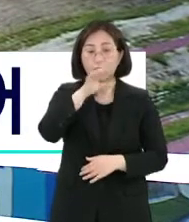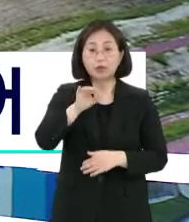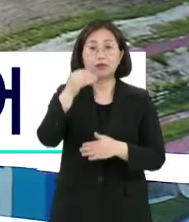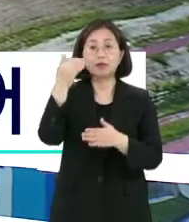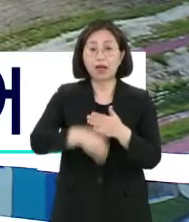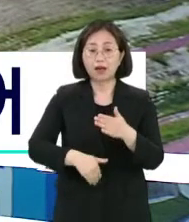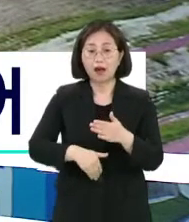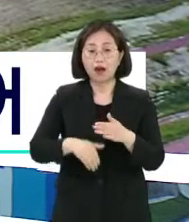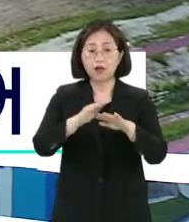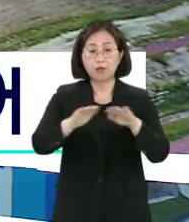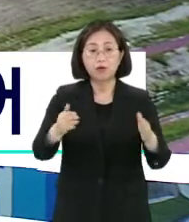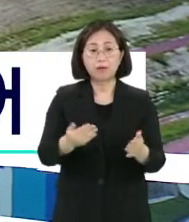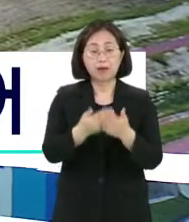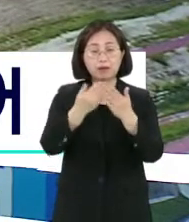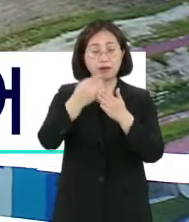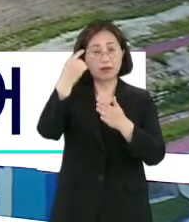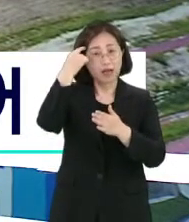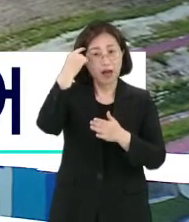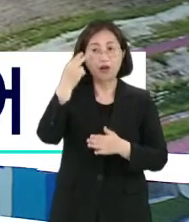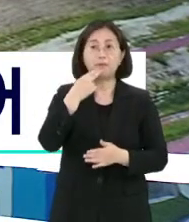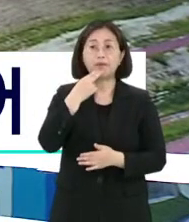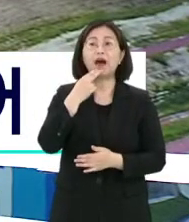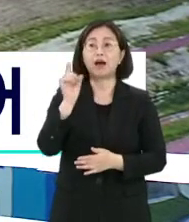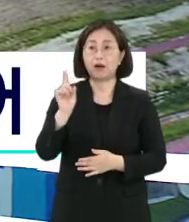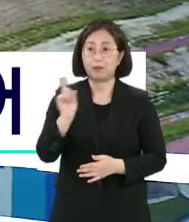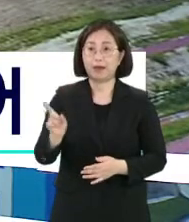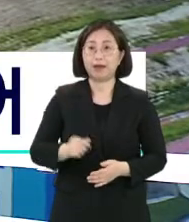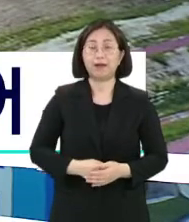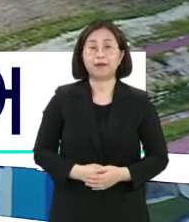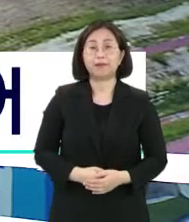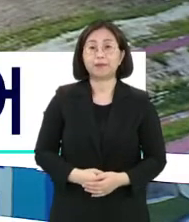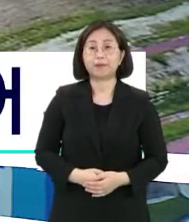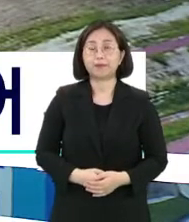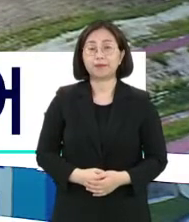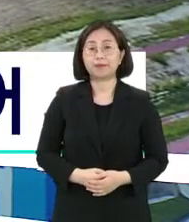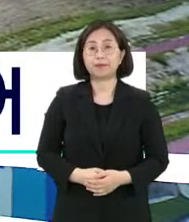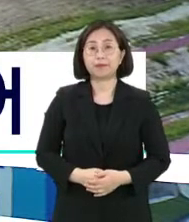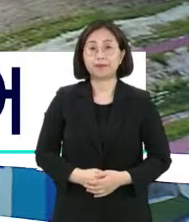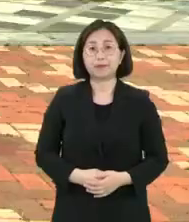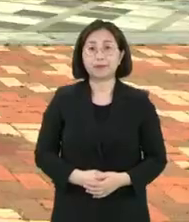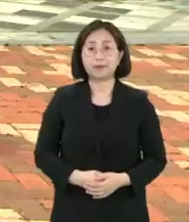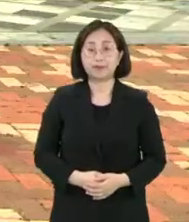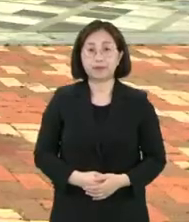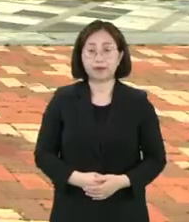삭감했다며 균형발전 의지가 없다고 맞서고 있습니다. 이선학 기자가 보도합니다.